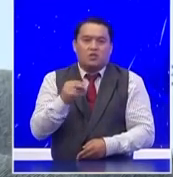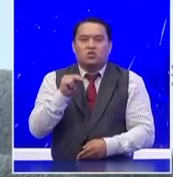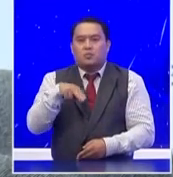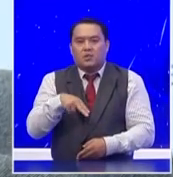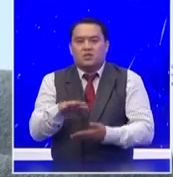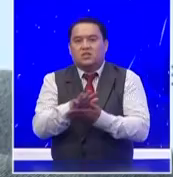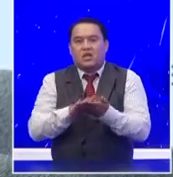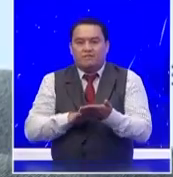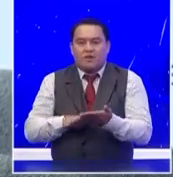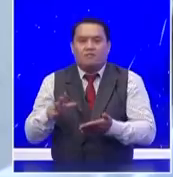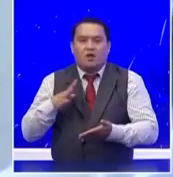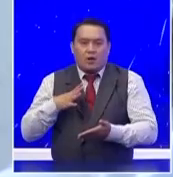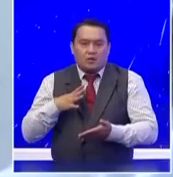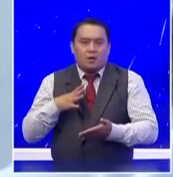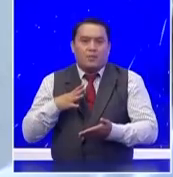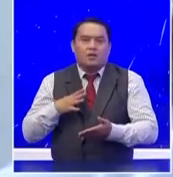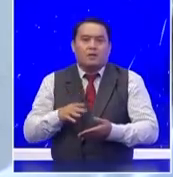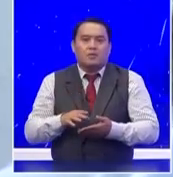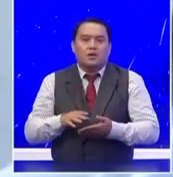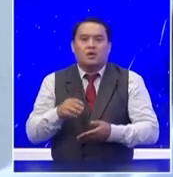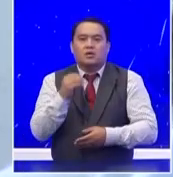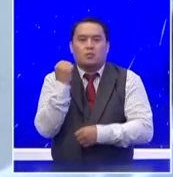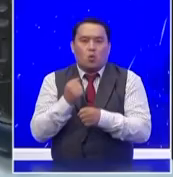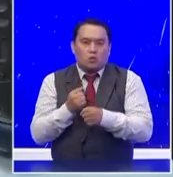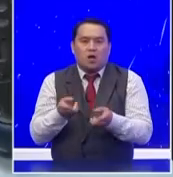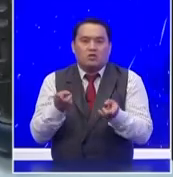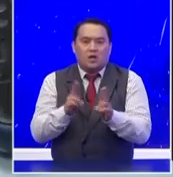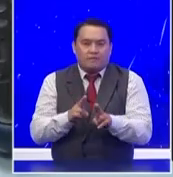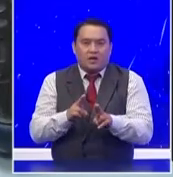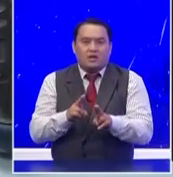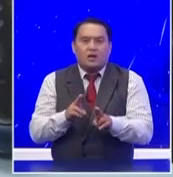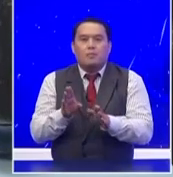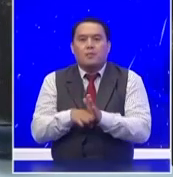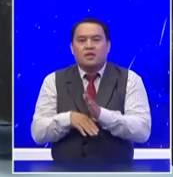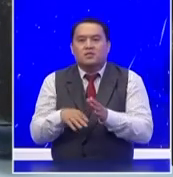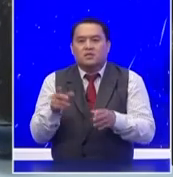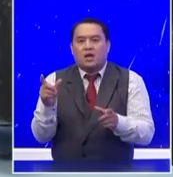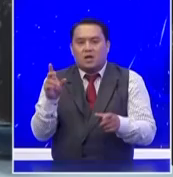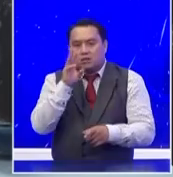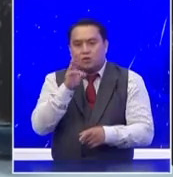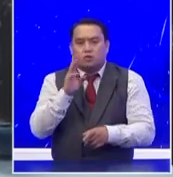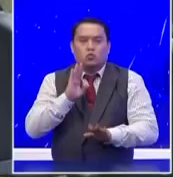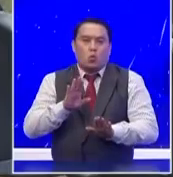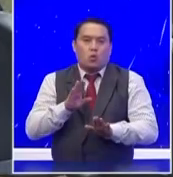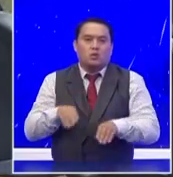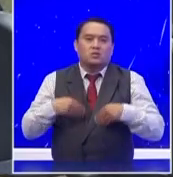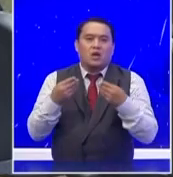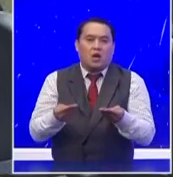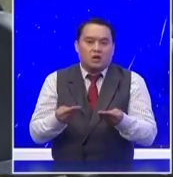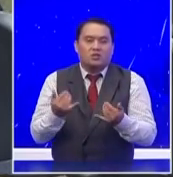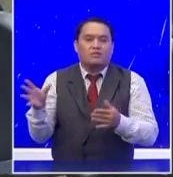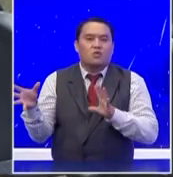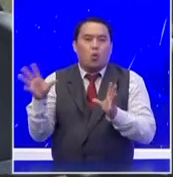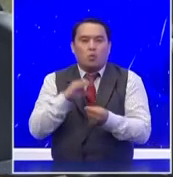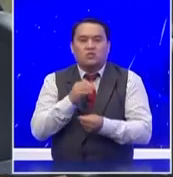42500.mbek.kz. Если во время ЧП заявление подавали работники, оставшиеся без содержания, то теперь это делает только работодатель. Всего